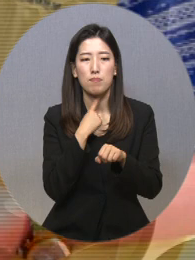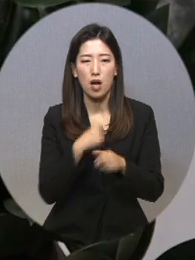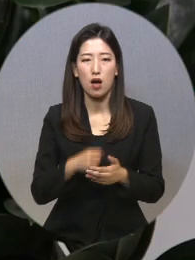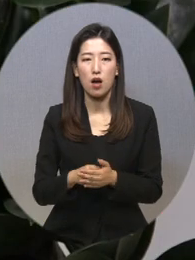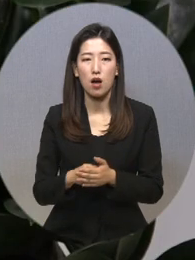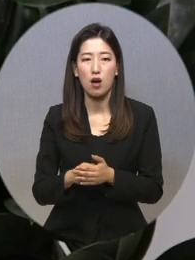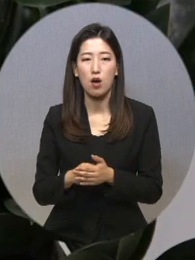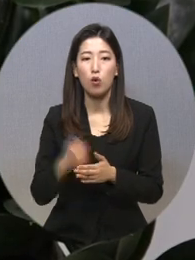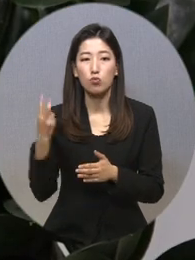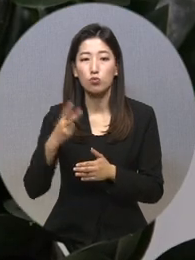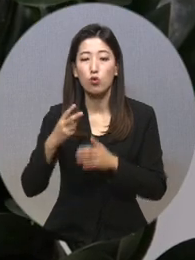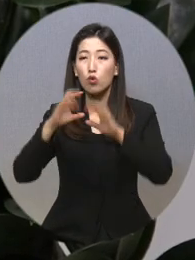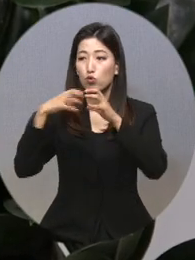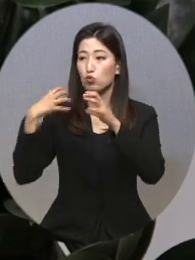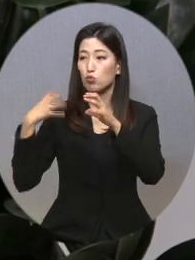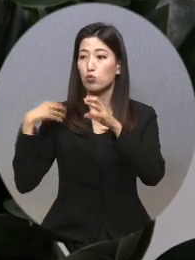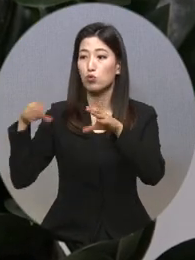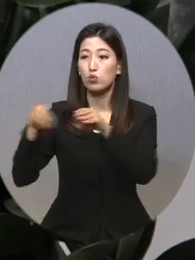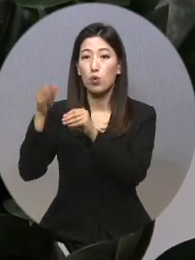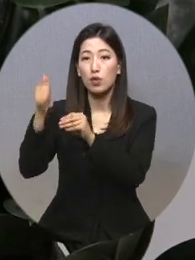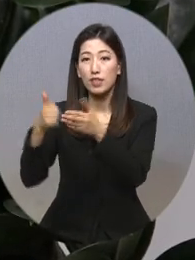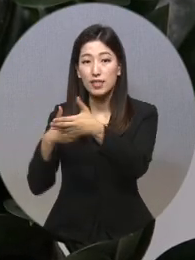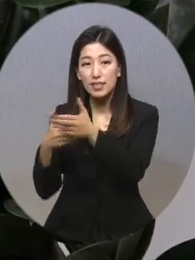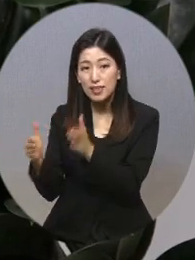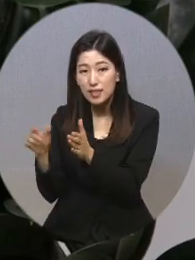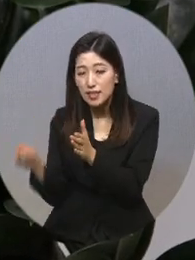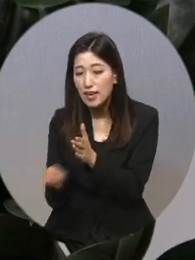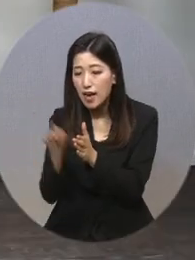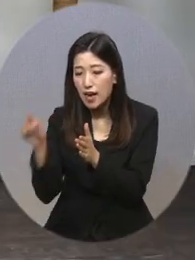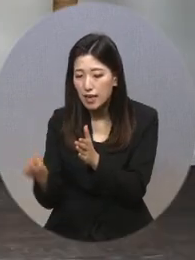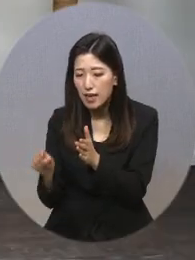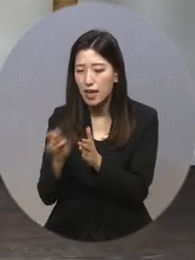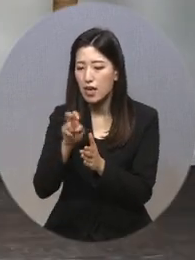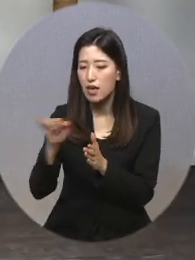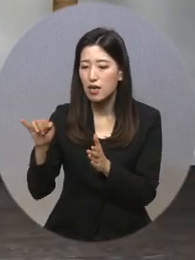국무총리실에서 민정과장, 정무과장을 통해서